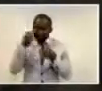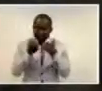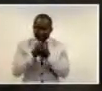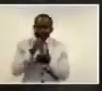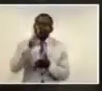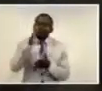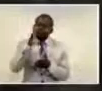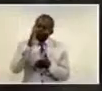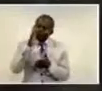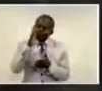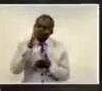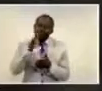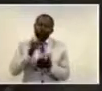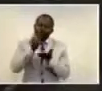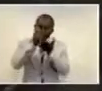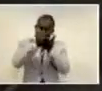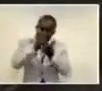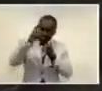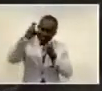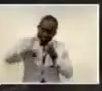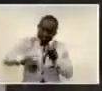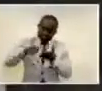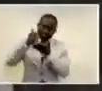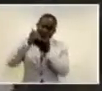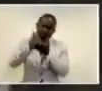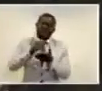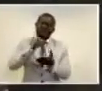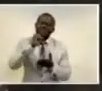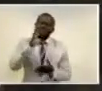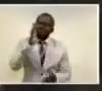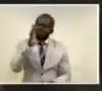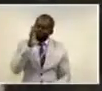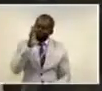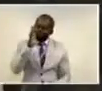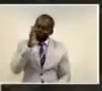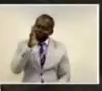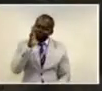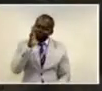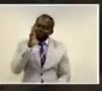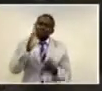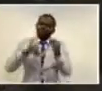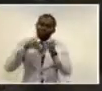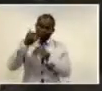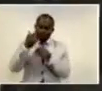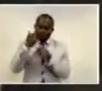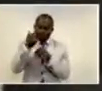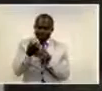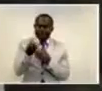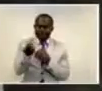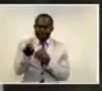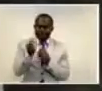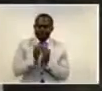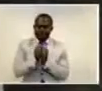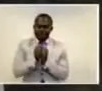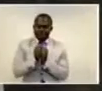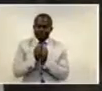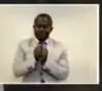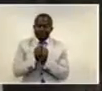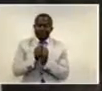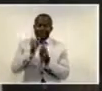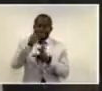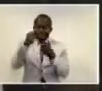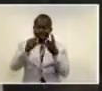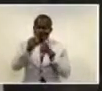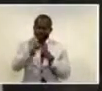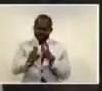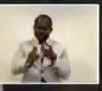kibitinza ubafasha akwiriye kubafasha ntibatinde aya mpamvu bakabona amafaranga ibibazo byabaye